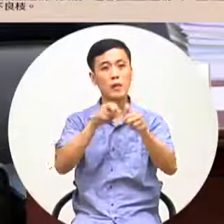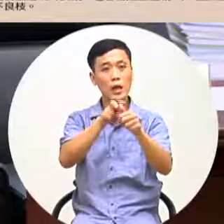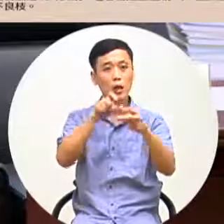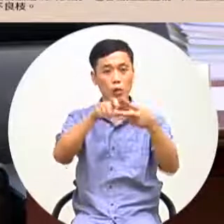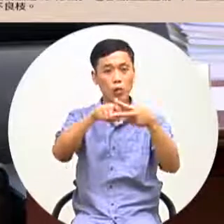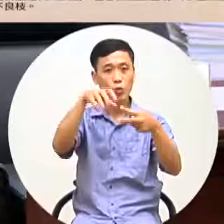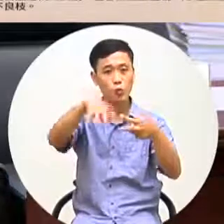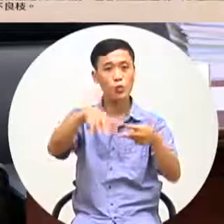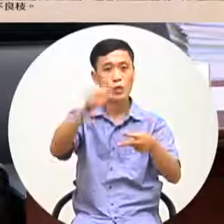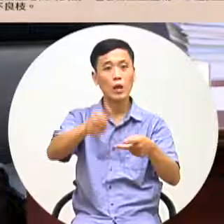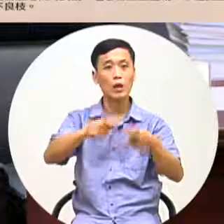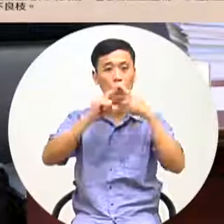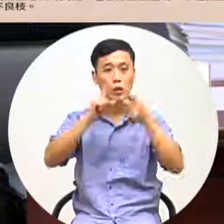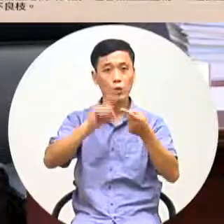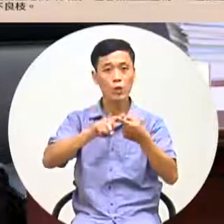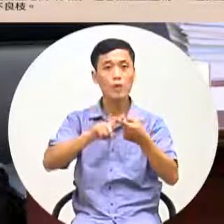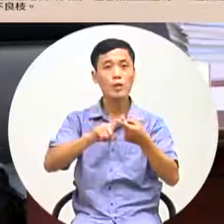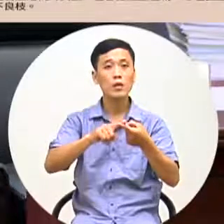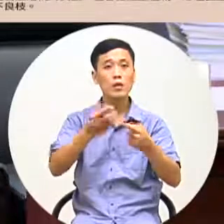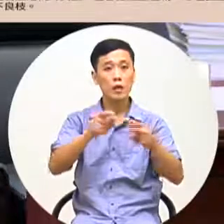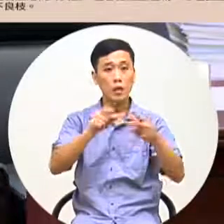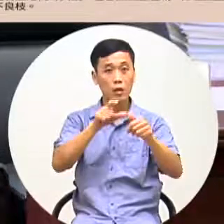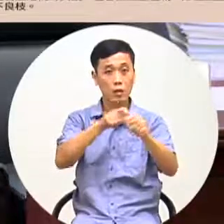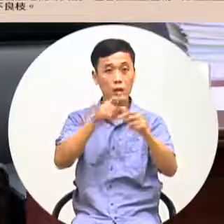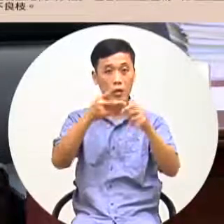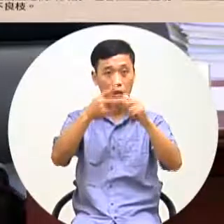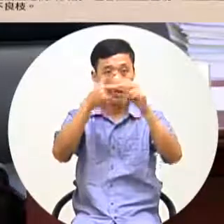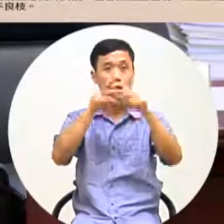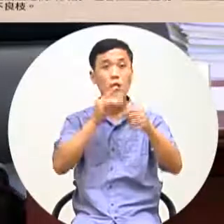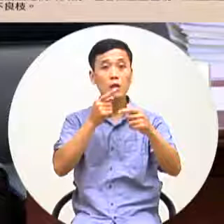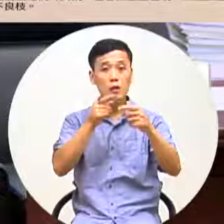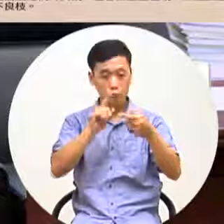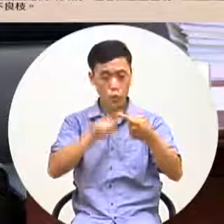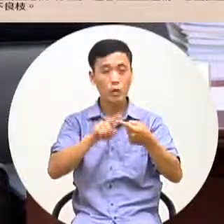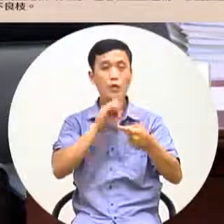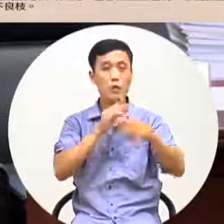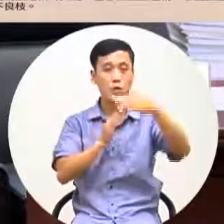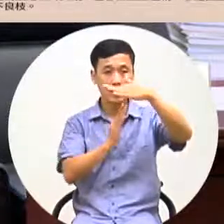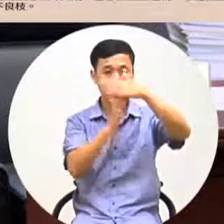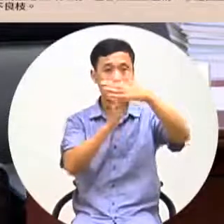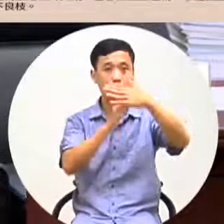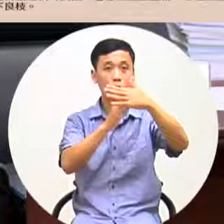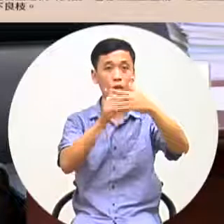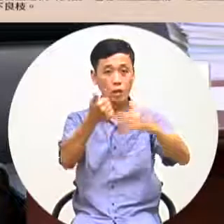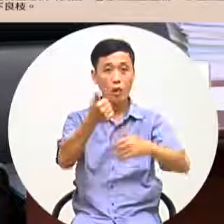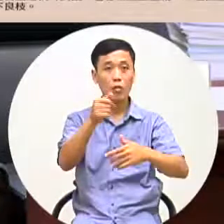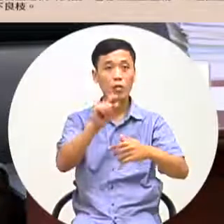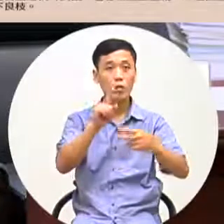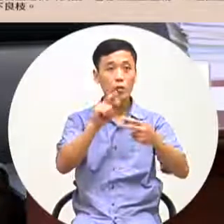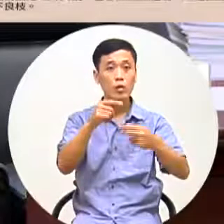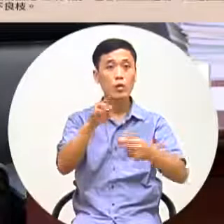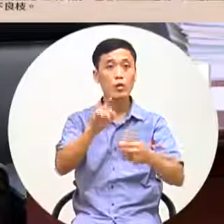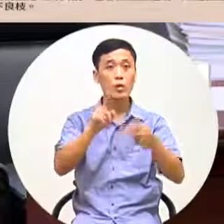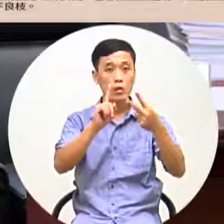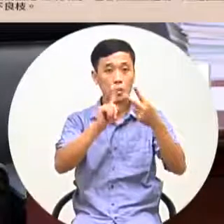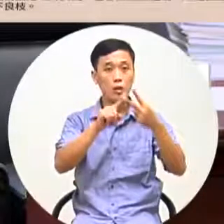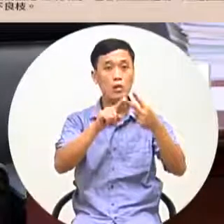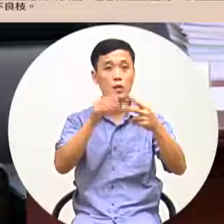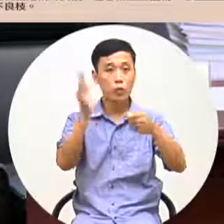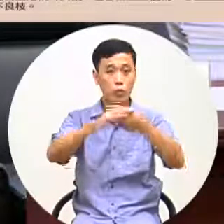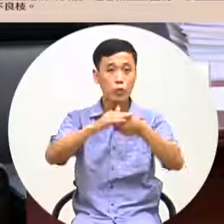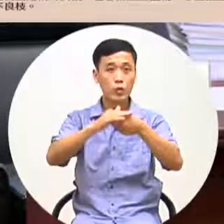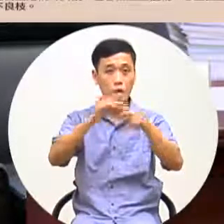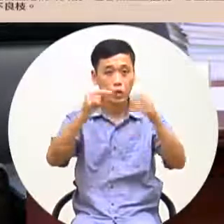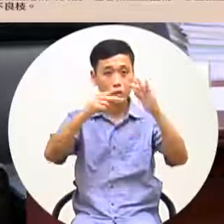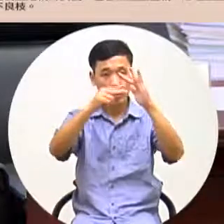题的确答案是顶端优势，第一题的答案应该是啥？应该是补偿修剪啊。好，那第三题的